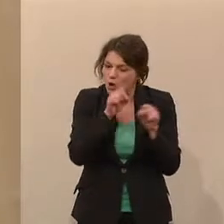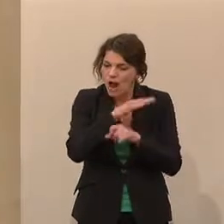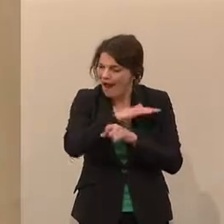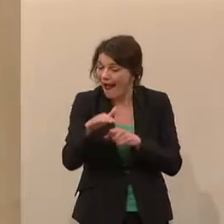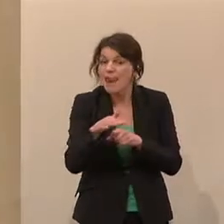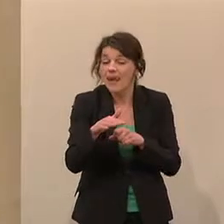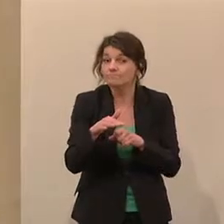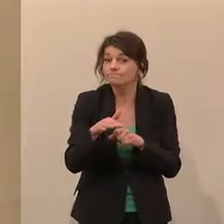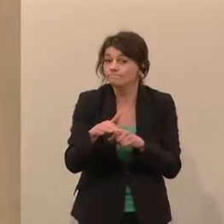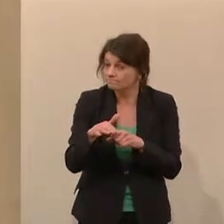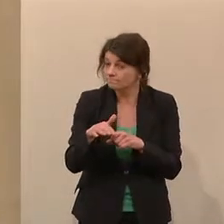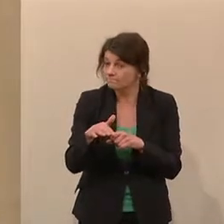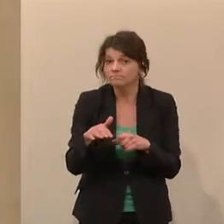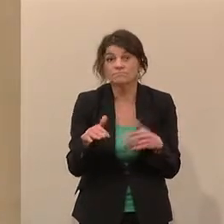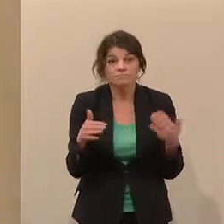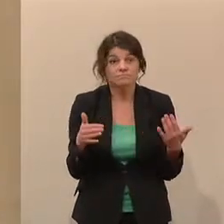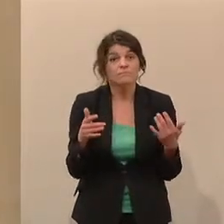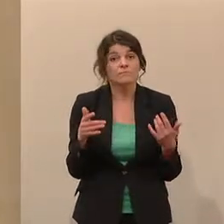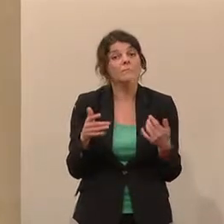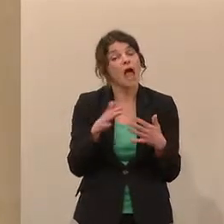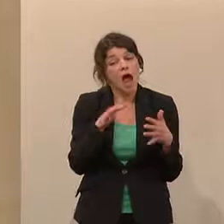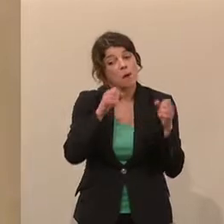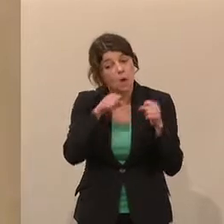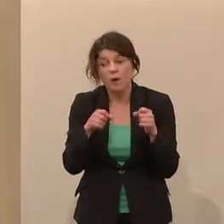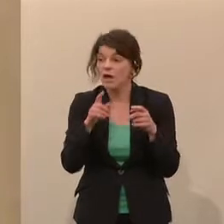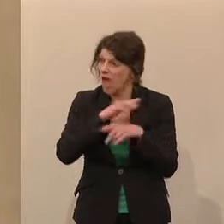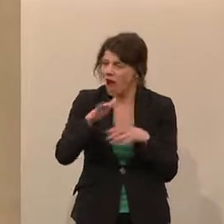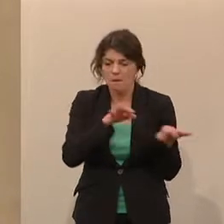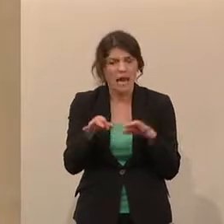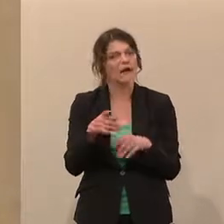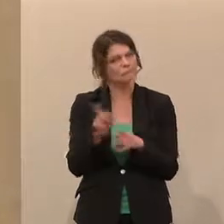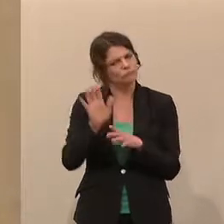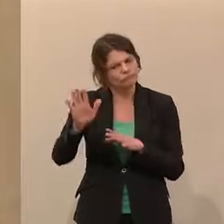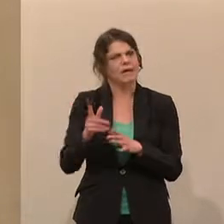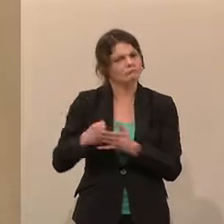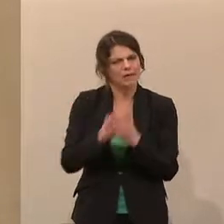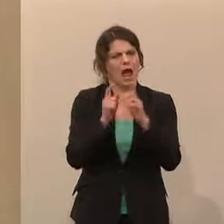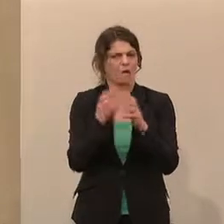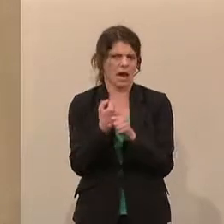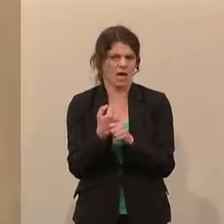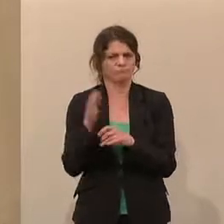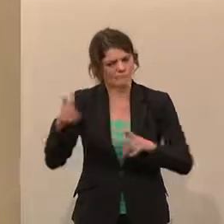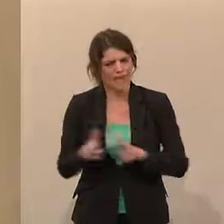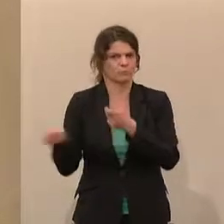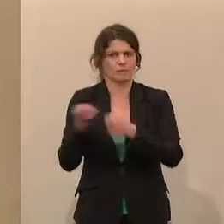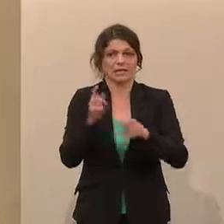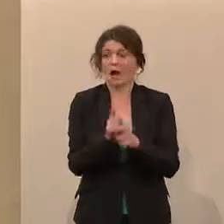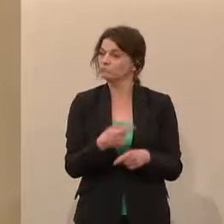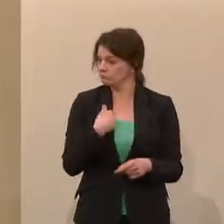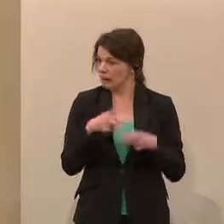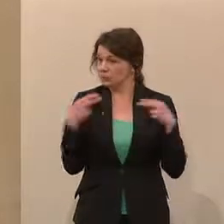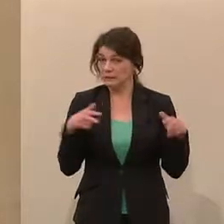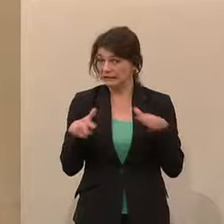der lage sind und auch bereit sind ihren beitrag zu leisten und hier möchten wir der bundesregierung offensichtlich